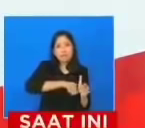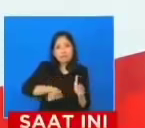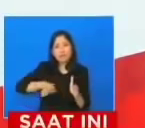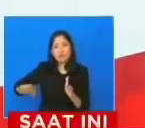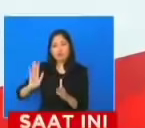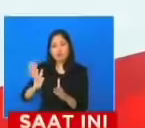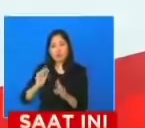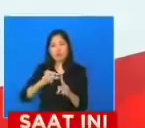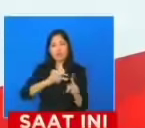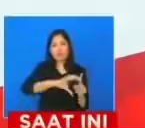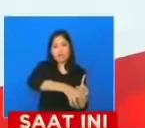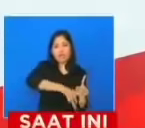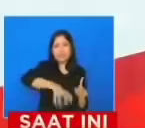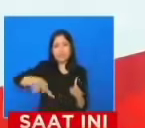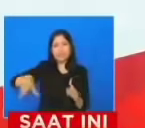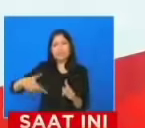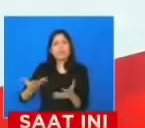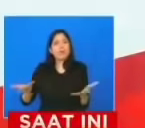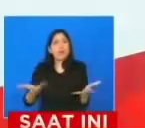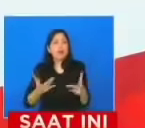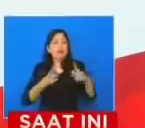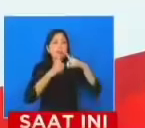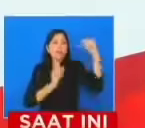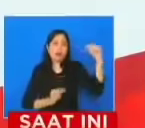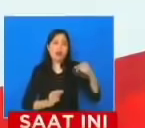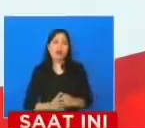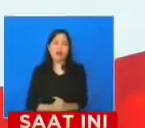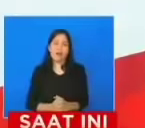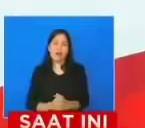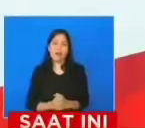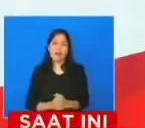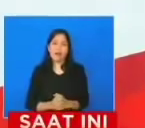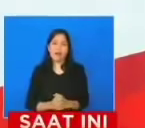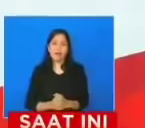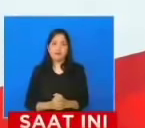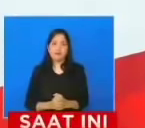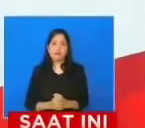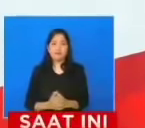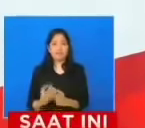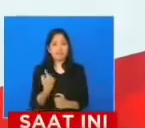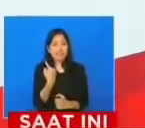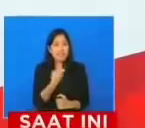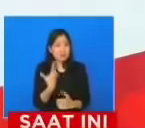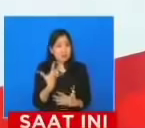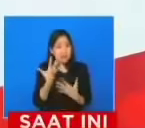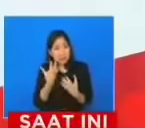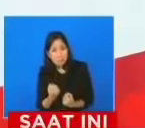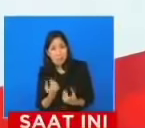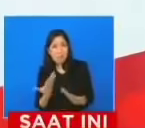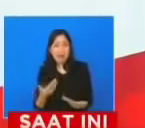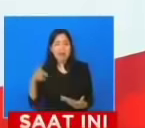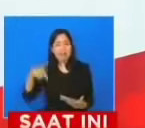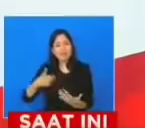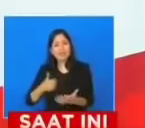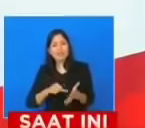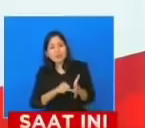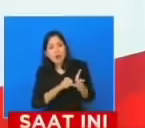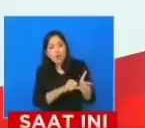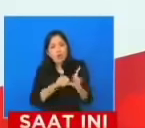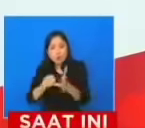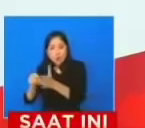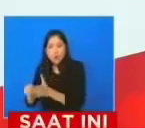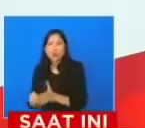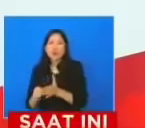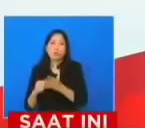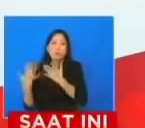beberapa provinsi di Sumatera. Kita berharap ini akan membantu para petugas